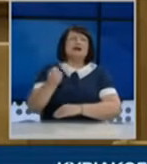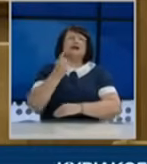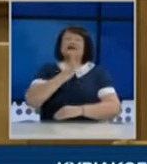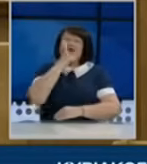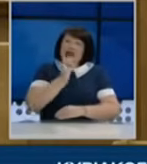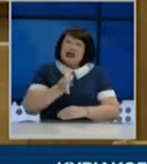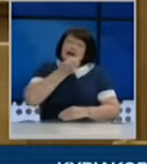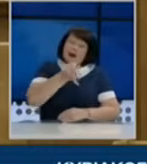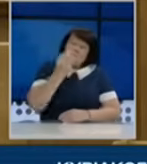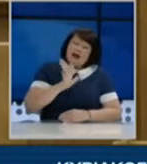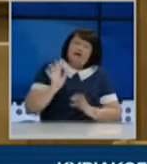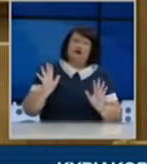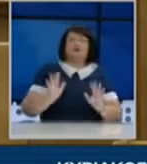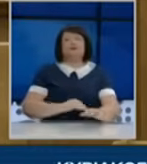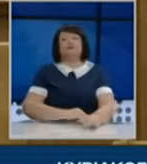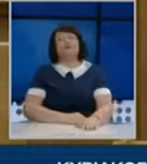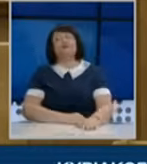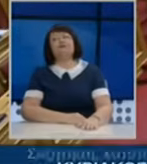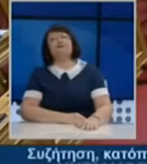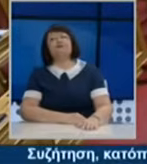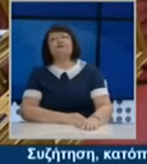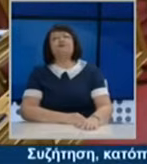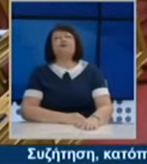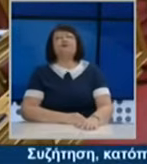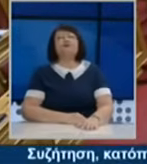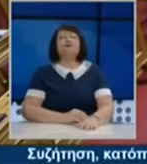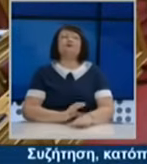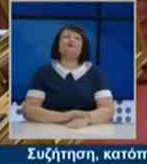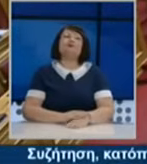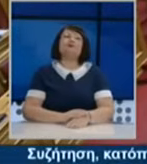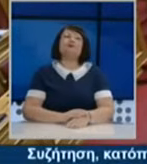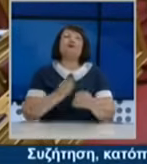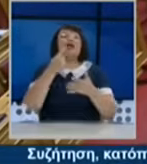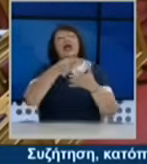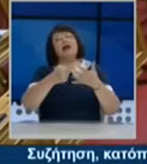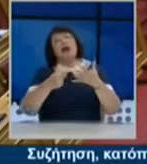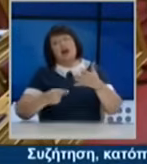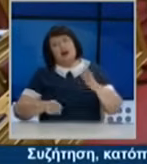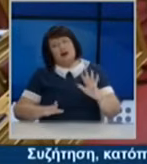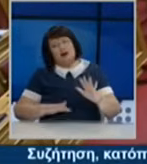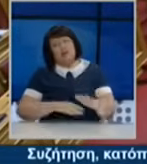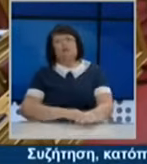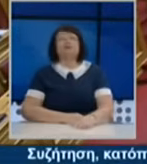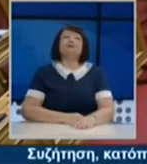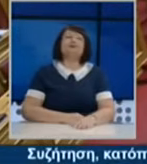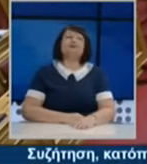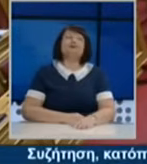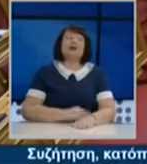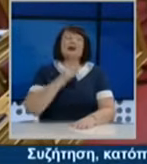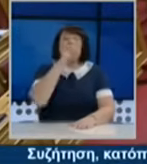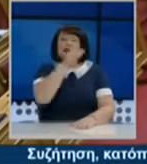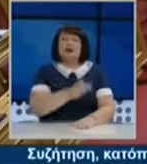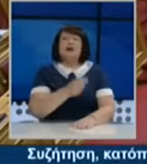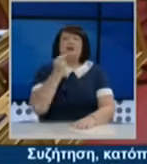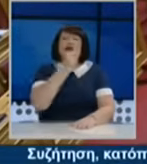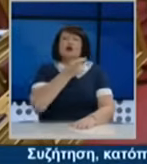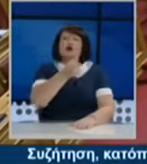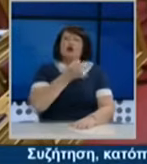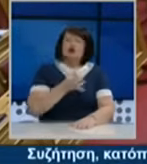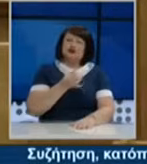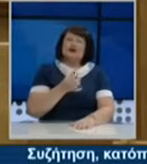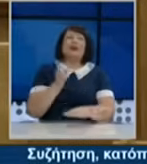λέμε. Πάμε στο υπόλοιπο. Λοιπόν, ένα-ένα. Είπε ο Πρωθυπουργός τα